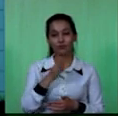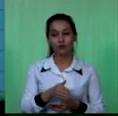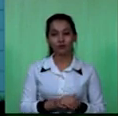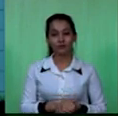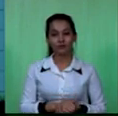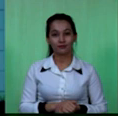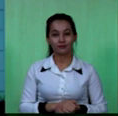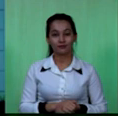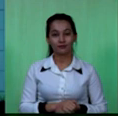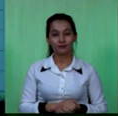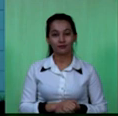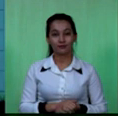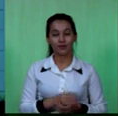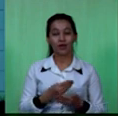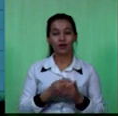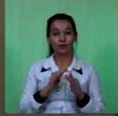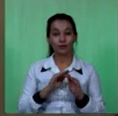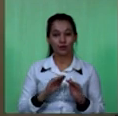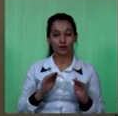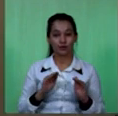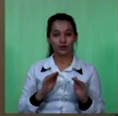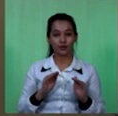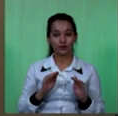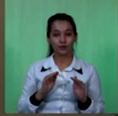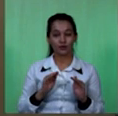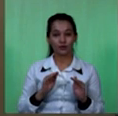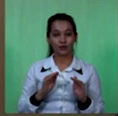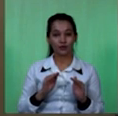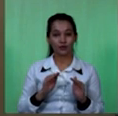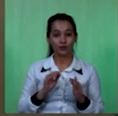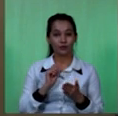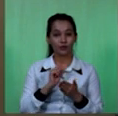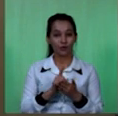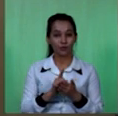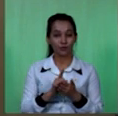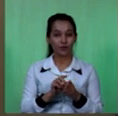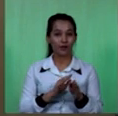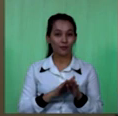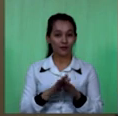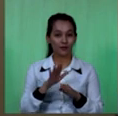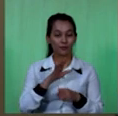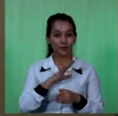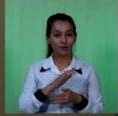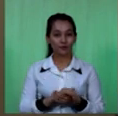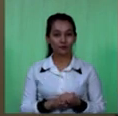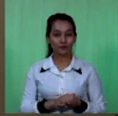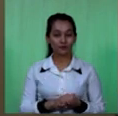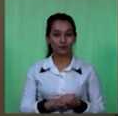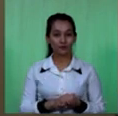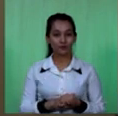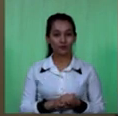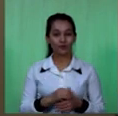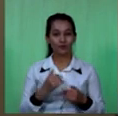bo'lmaydi. Mana aziz o'quvchilar, demak, ushbu bosh qotirmani ham bajarib oldik. Ana